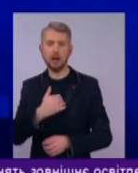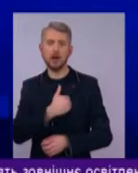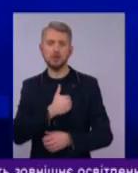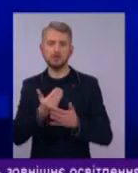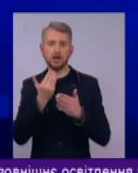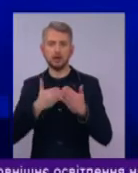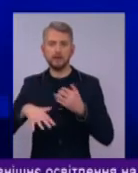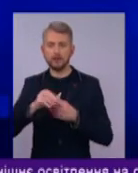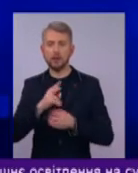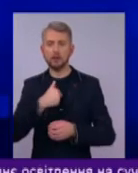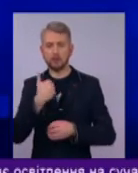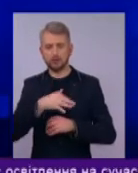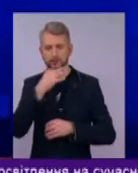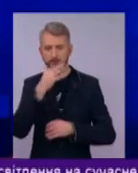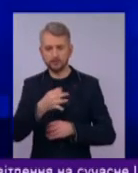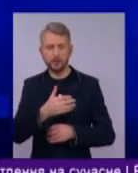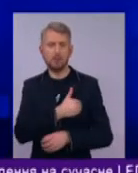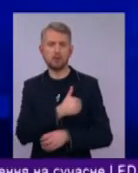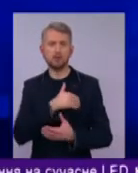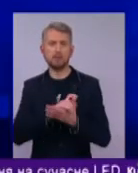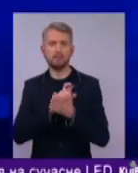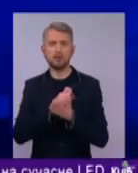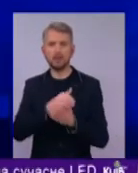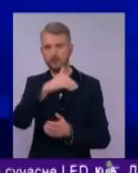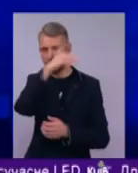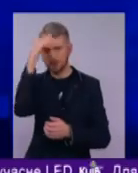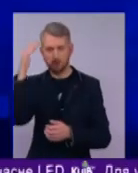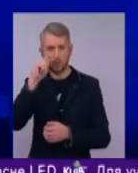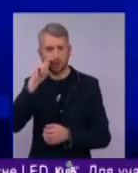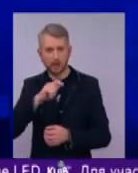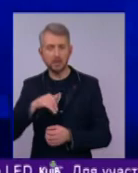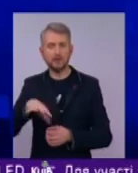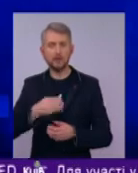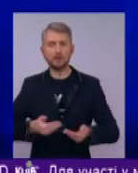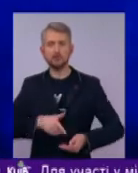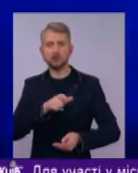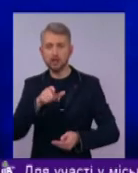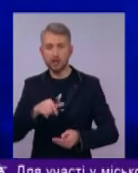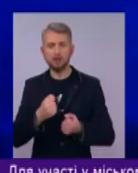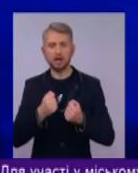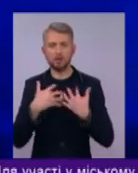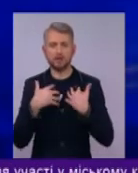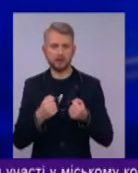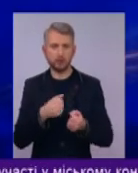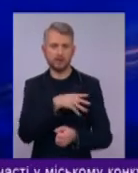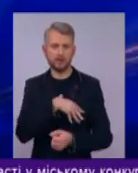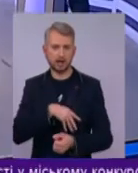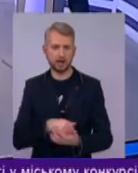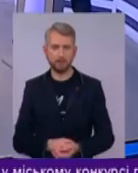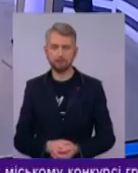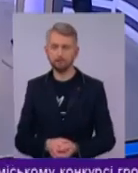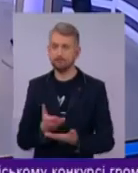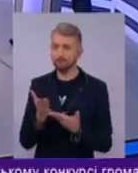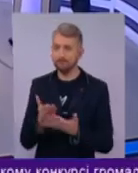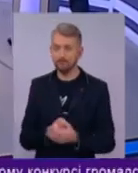прежде всего, как я говорил, пожелать мирного неба Украине и всем жителям, и крепкого здоровья ветеранам. Олександр, будь